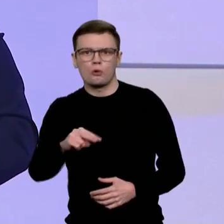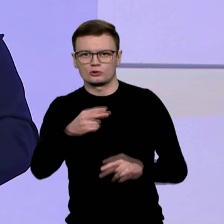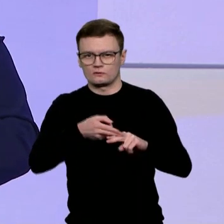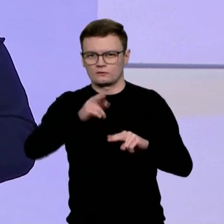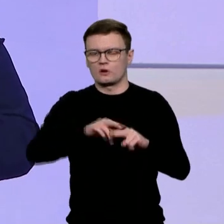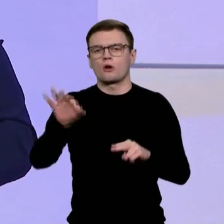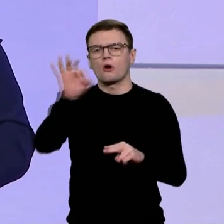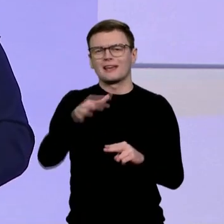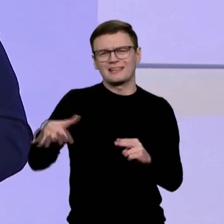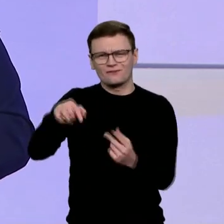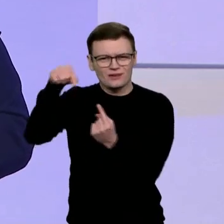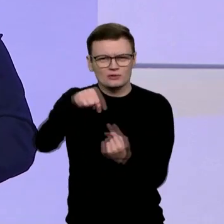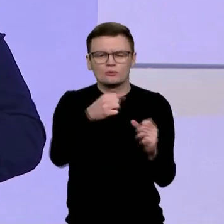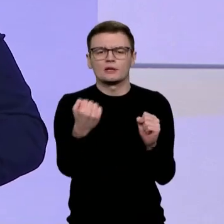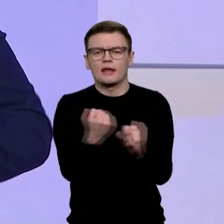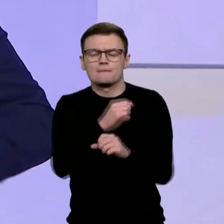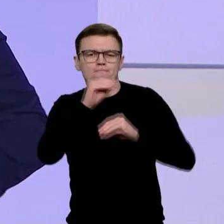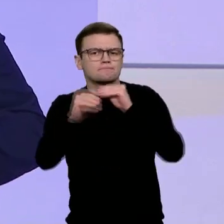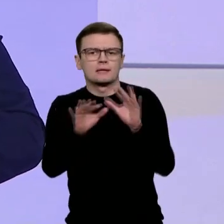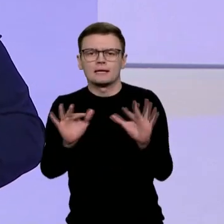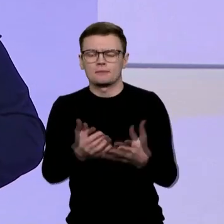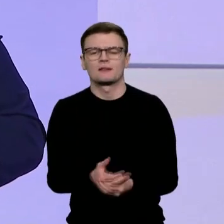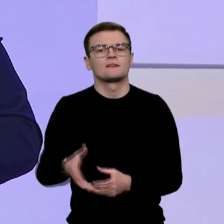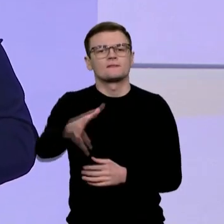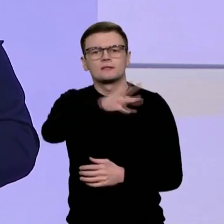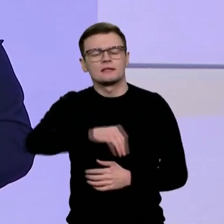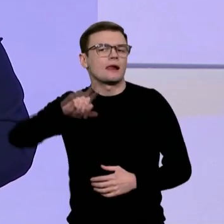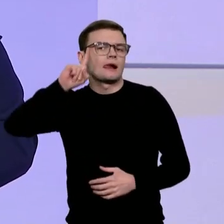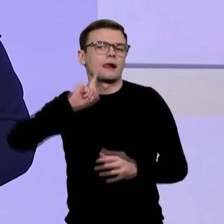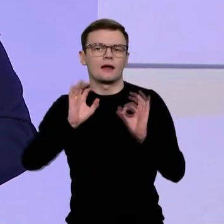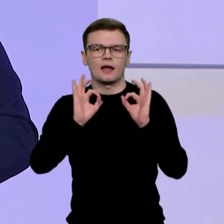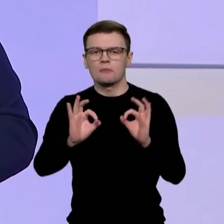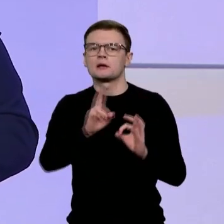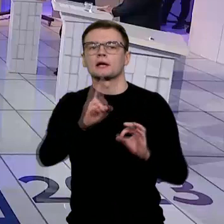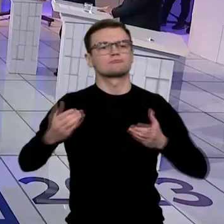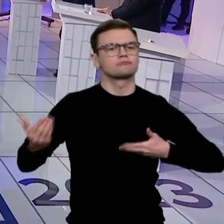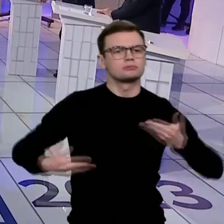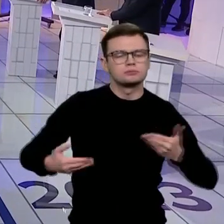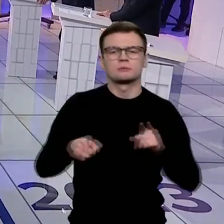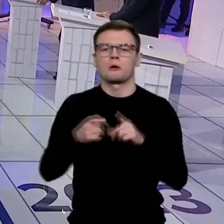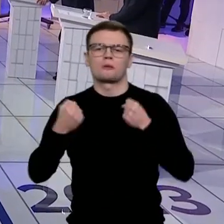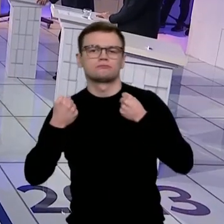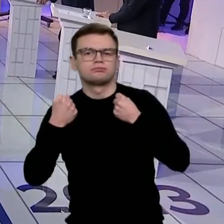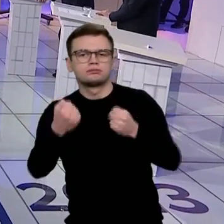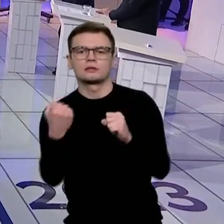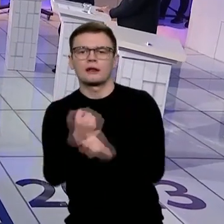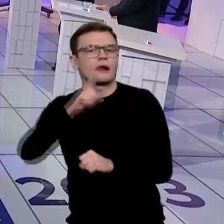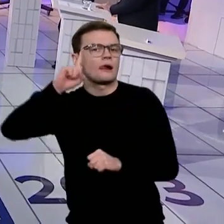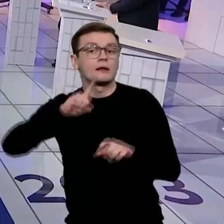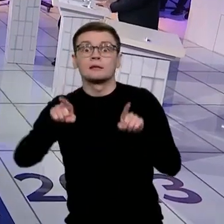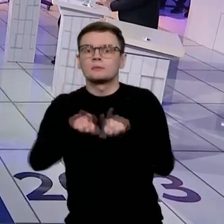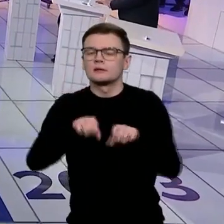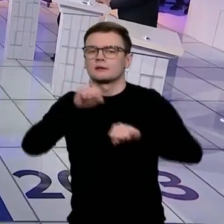Infrastruktūra turi būti kuriama taip, kad būtų patogu visiems ir pėstiesiams, ir automobiliams, ir dviratininkams. Ta